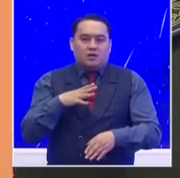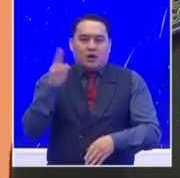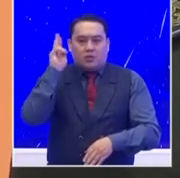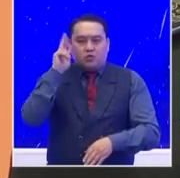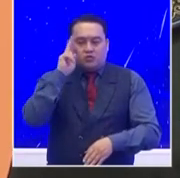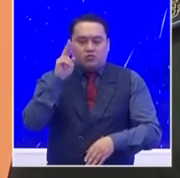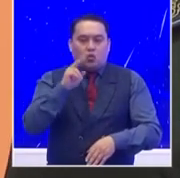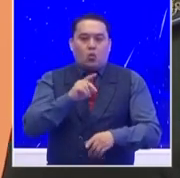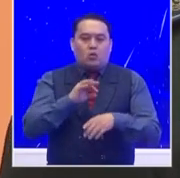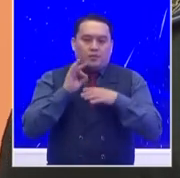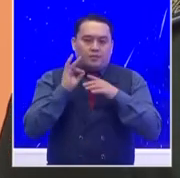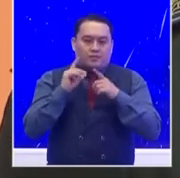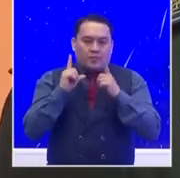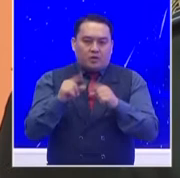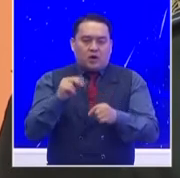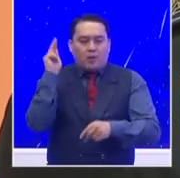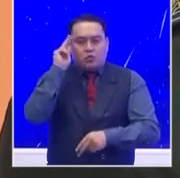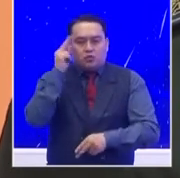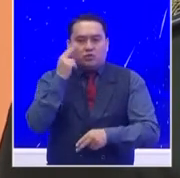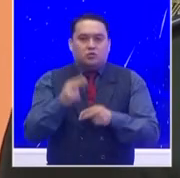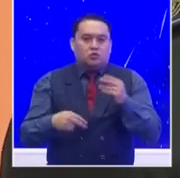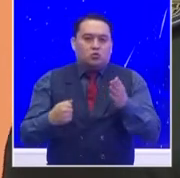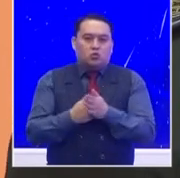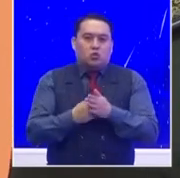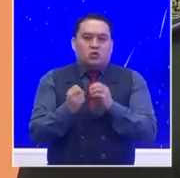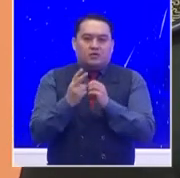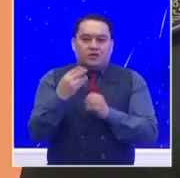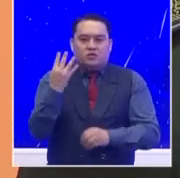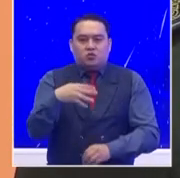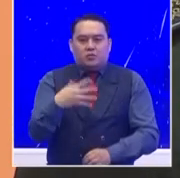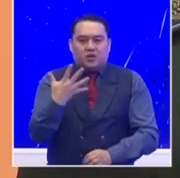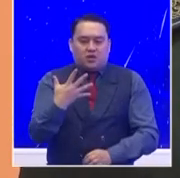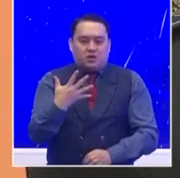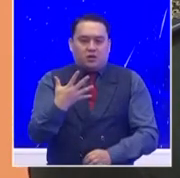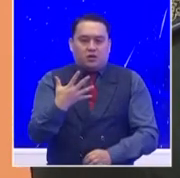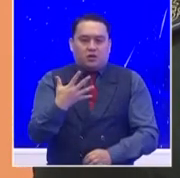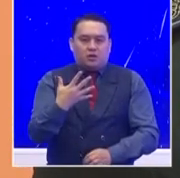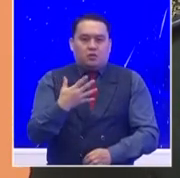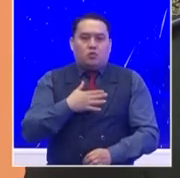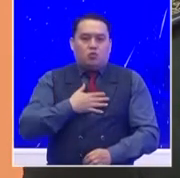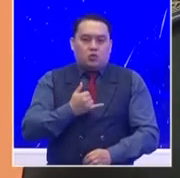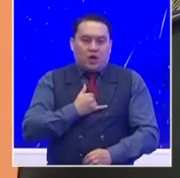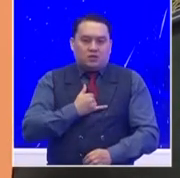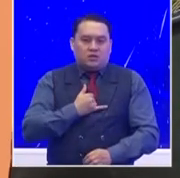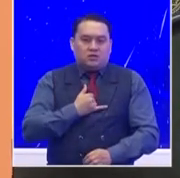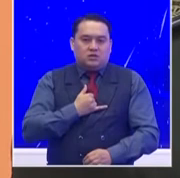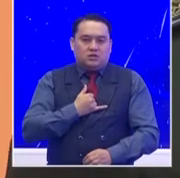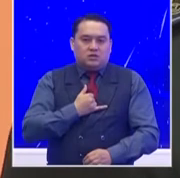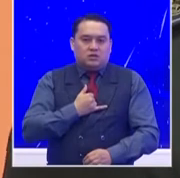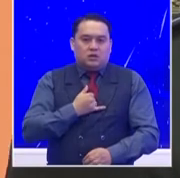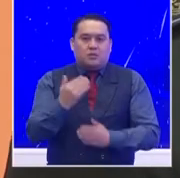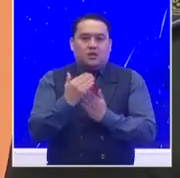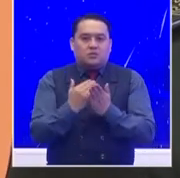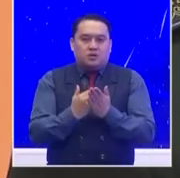общеобразовательной школы обучается они-то 12 45 1245 у нас по расписанию